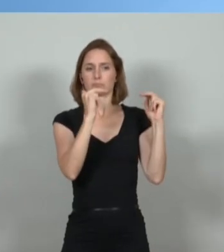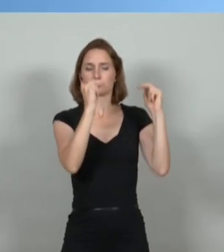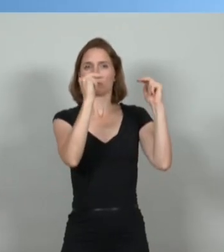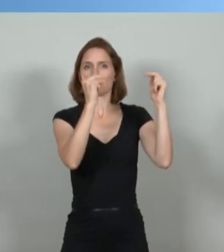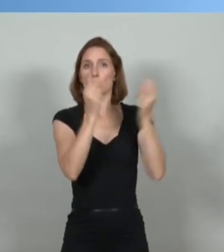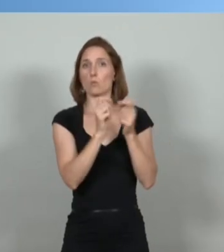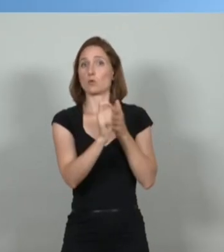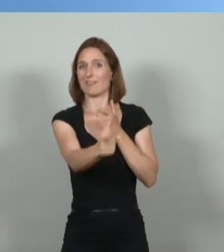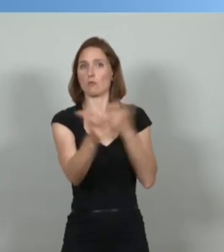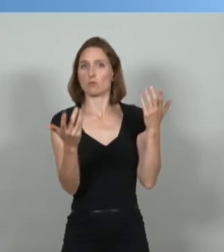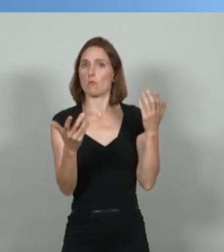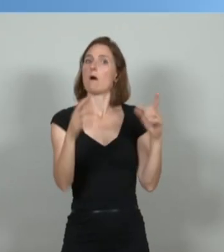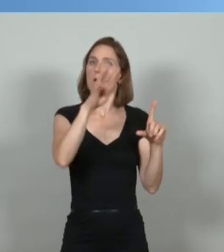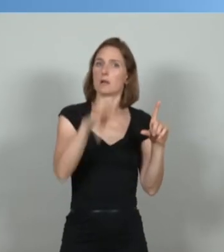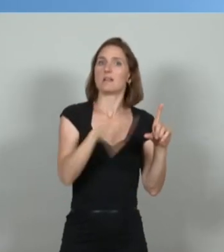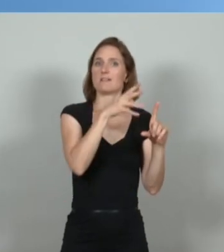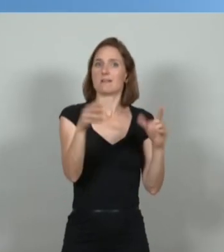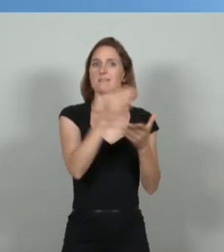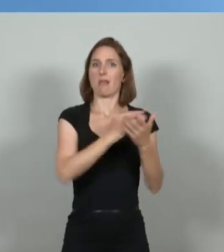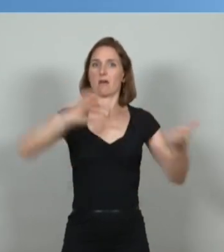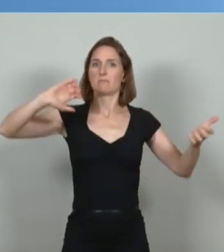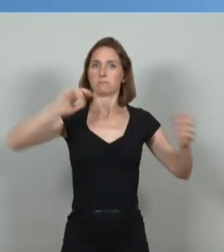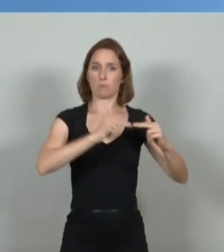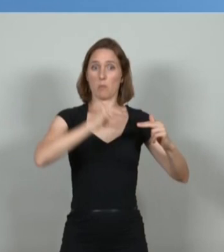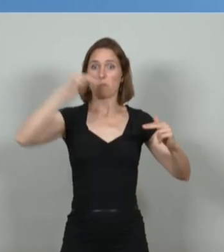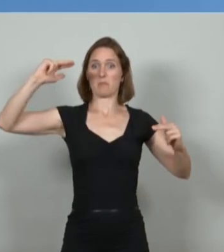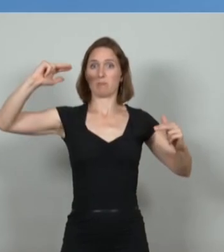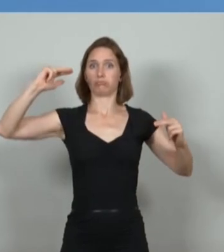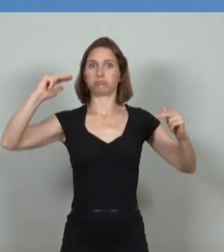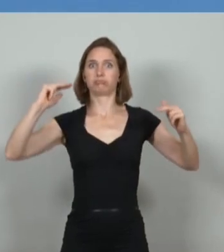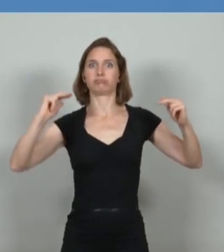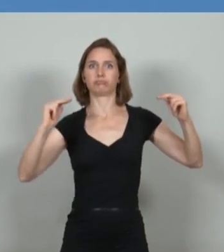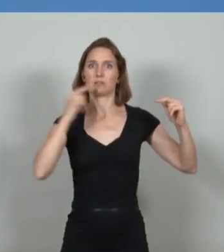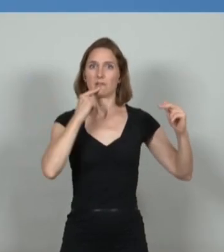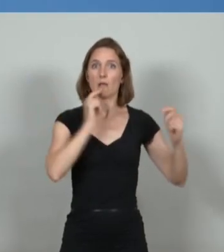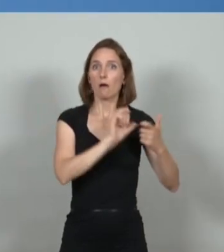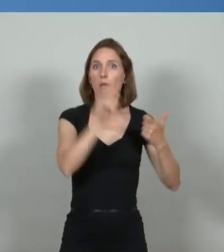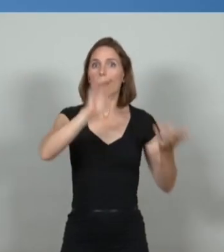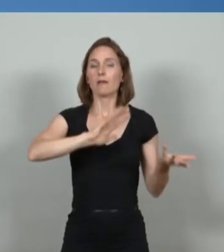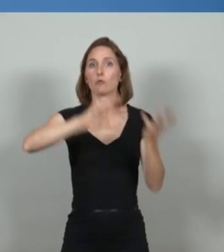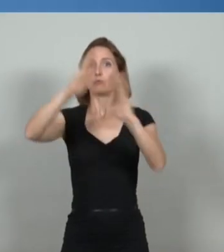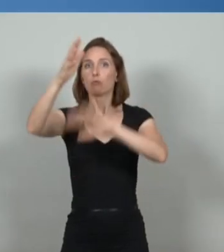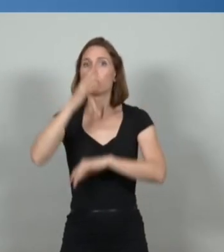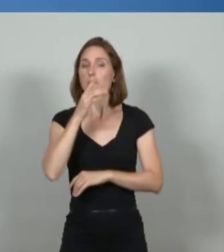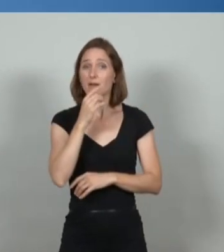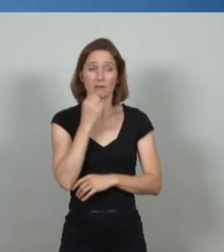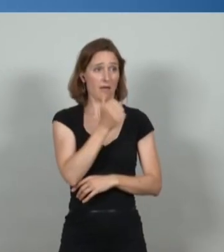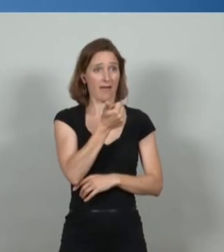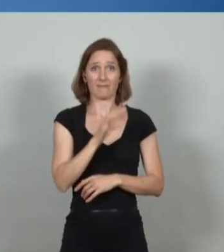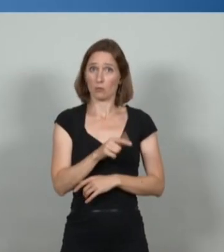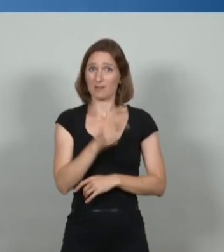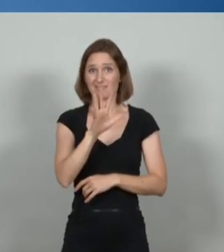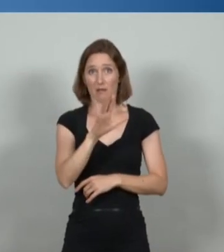et donc la capacité d'évolution des salaires nous parlons de 1,1 millions de fonctionnaires payés au SMIC